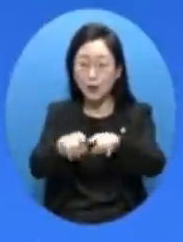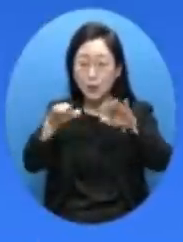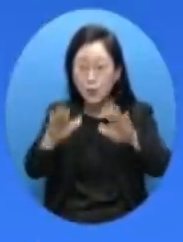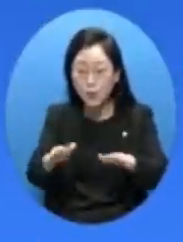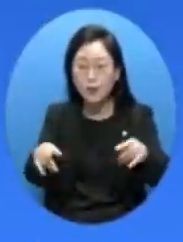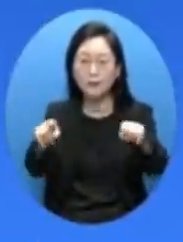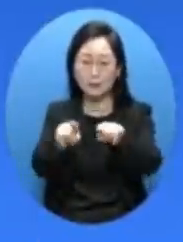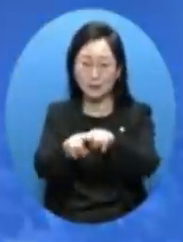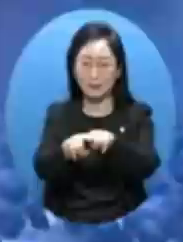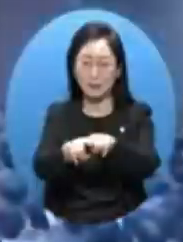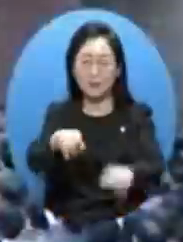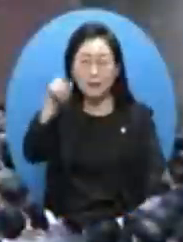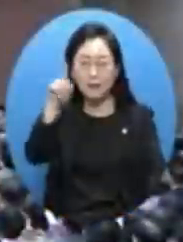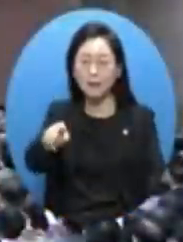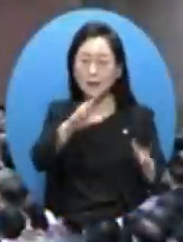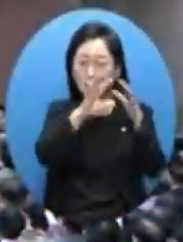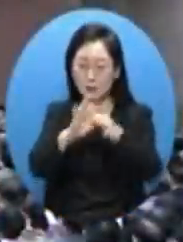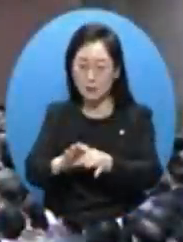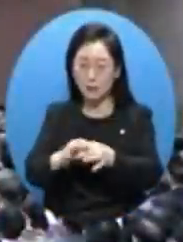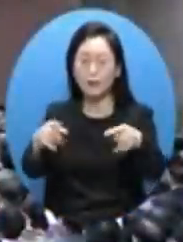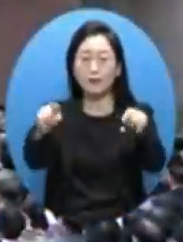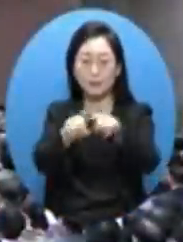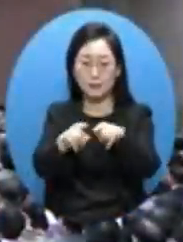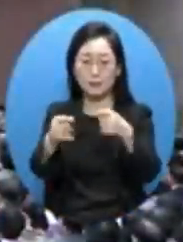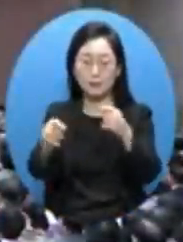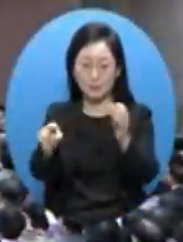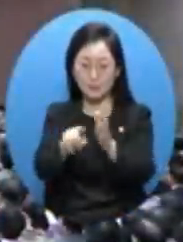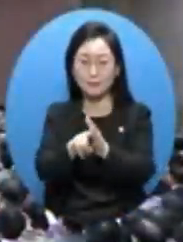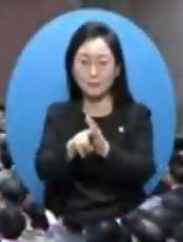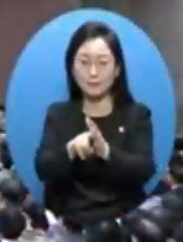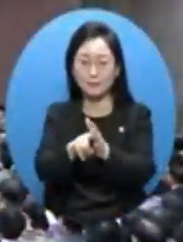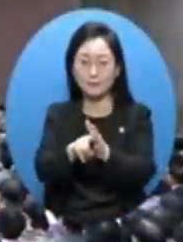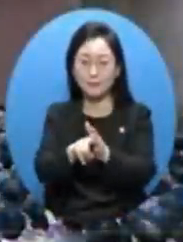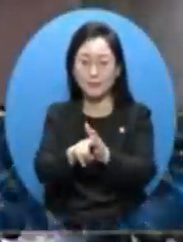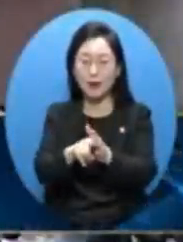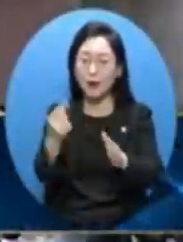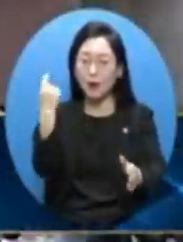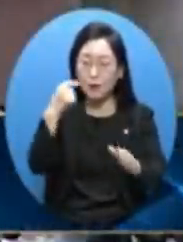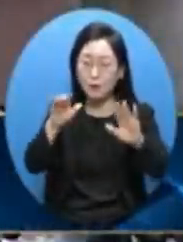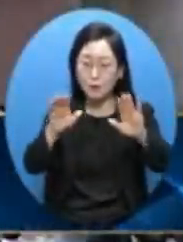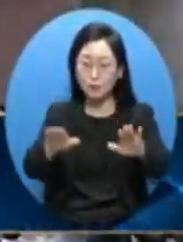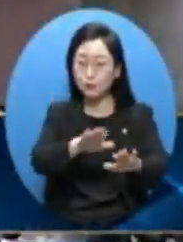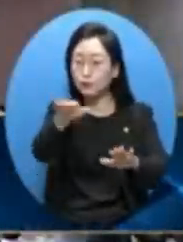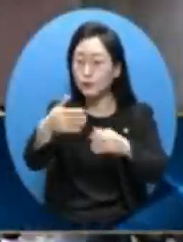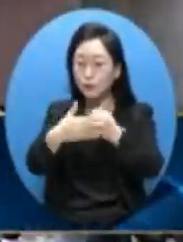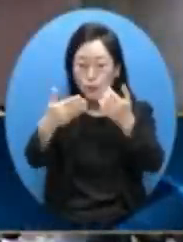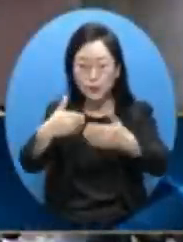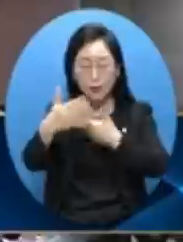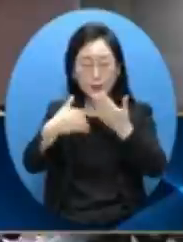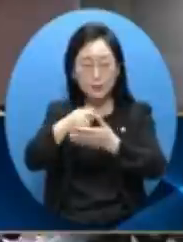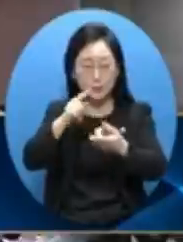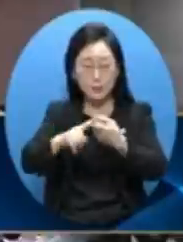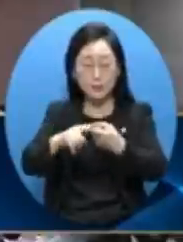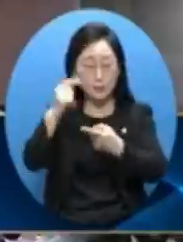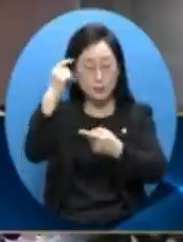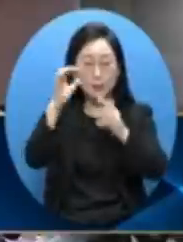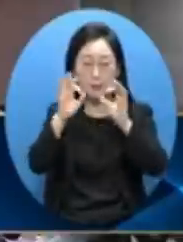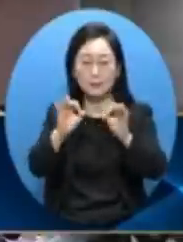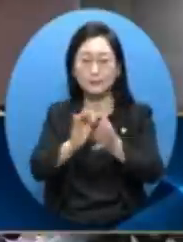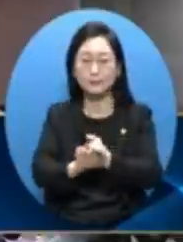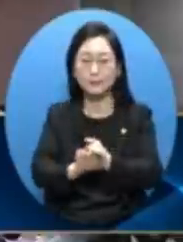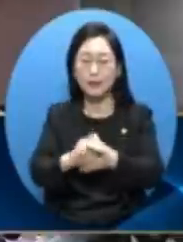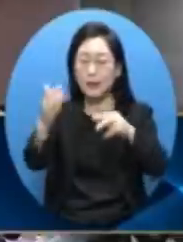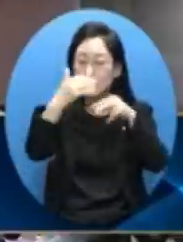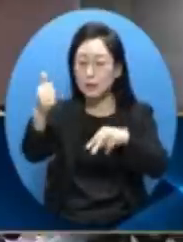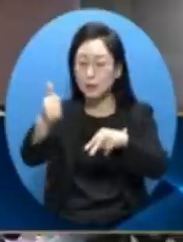함께 하셨고 내일도 우리와 함께 하실 것입니다. 먼저 어제 우리를 도우신 하나님에 대해서 생각해 보기 원합니다. 사무엘상